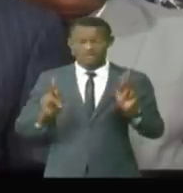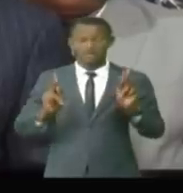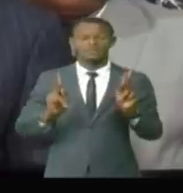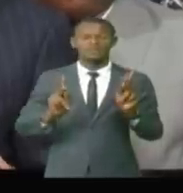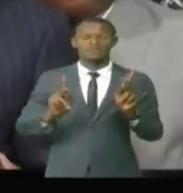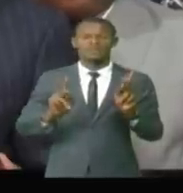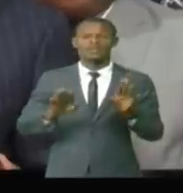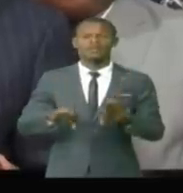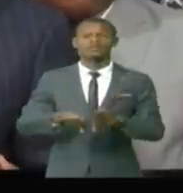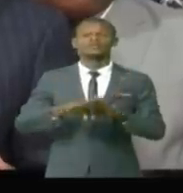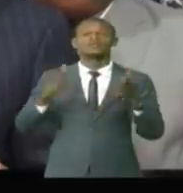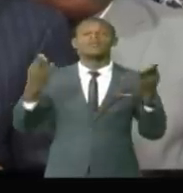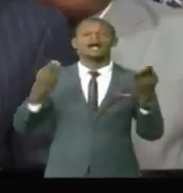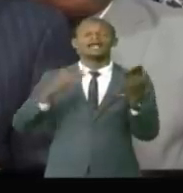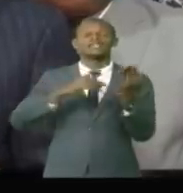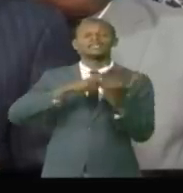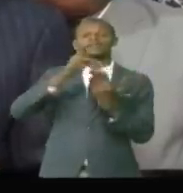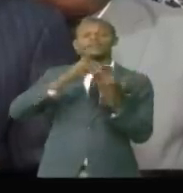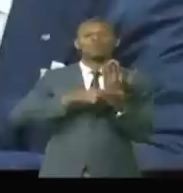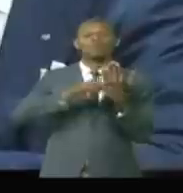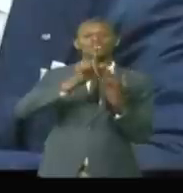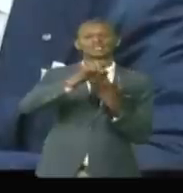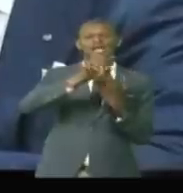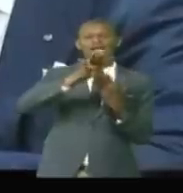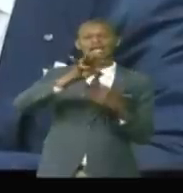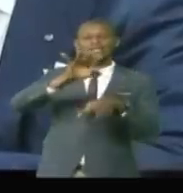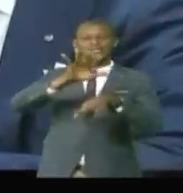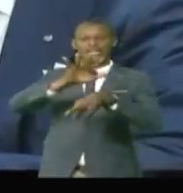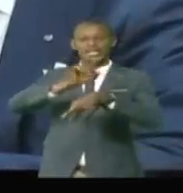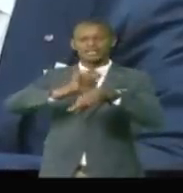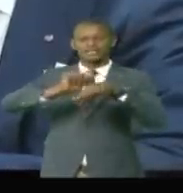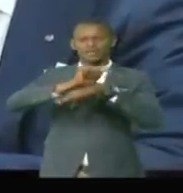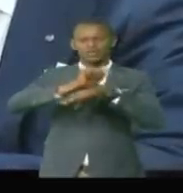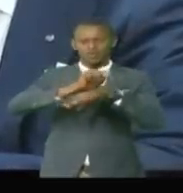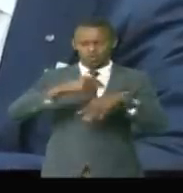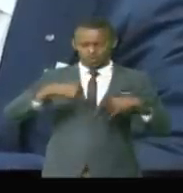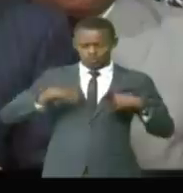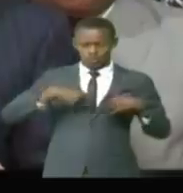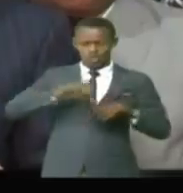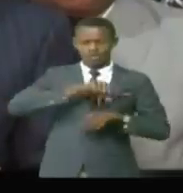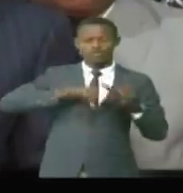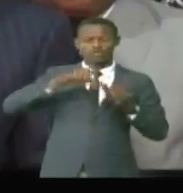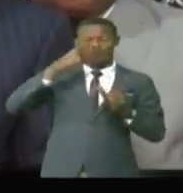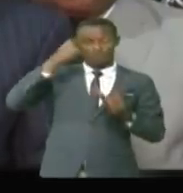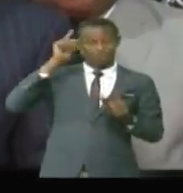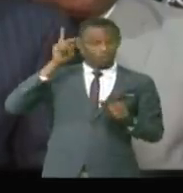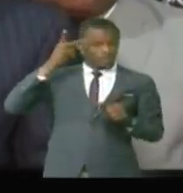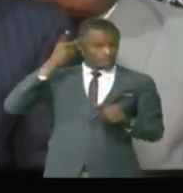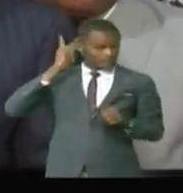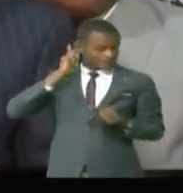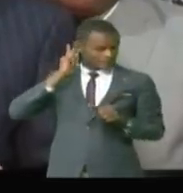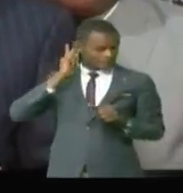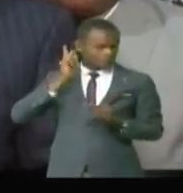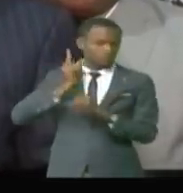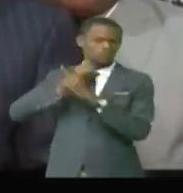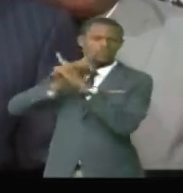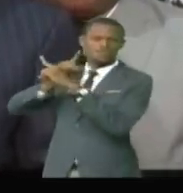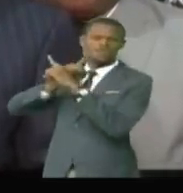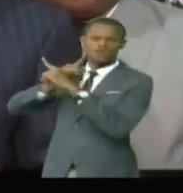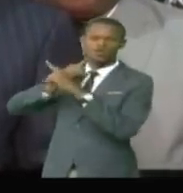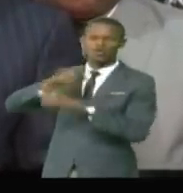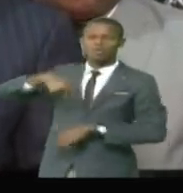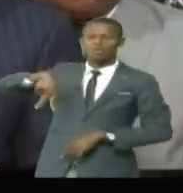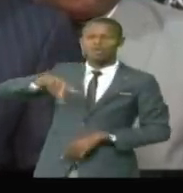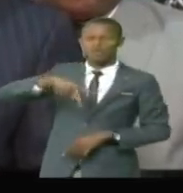dit projet. En tant que lobby de développement de la province, apportons notre soutien total et indéfectible à son